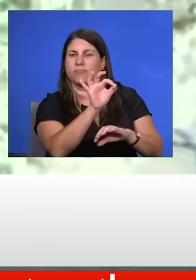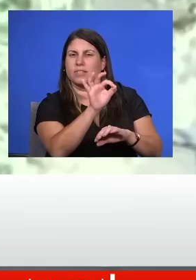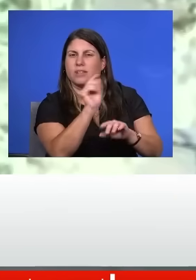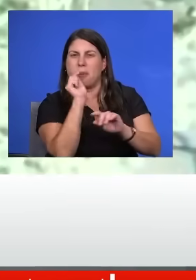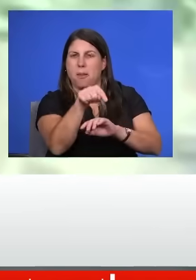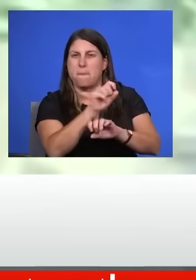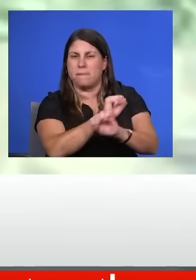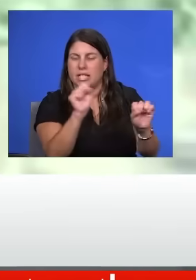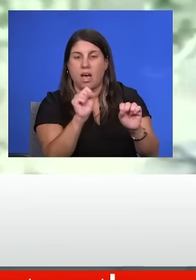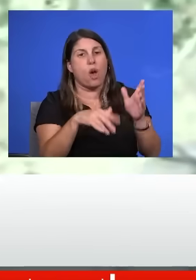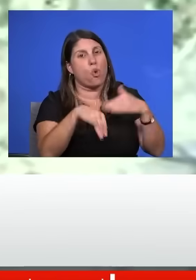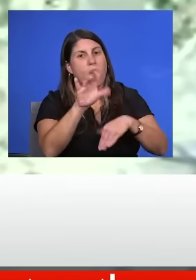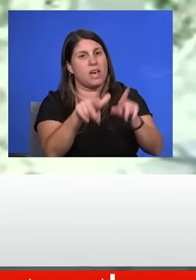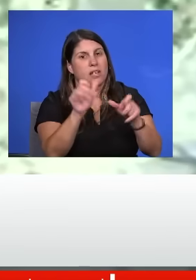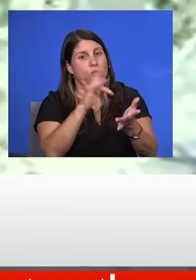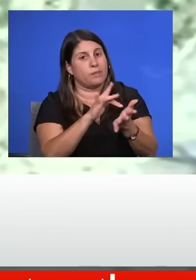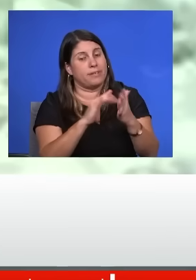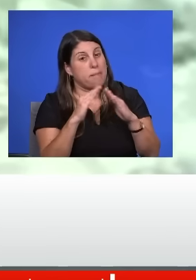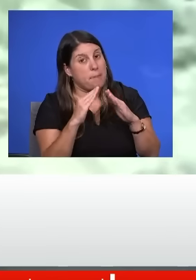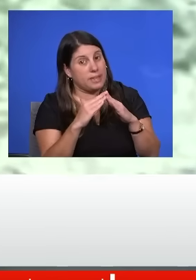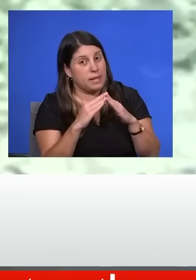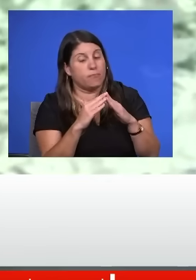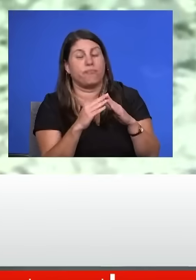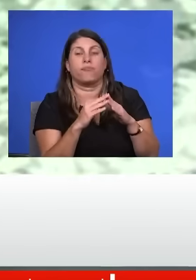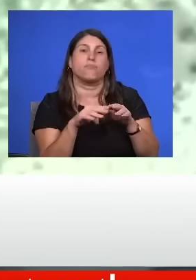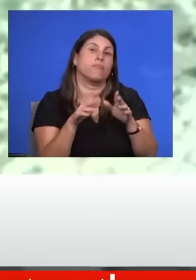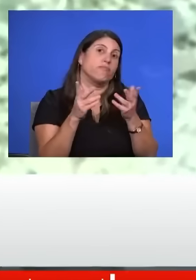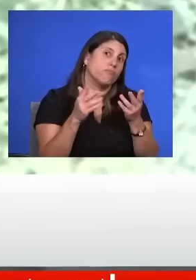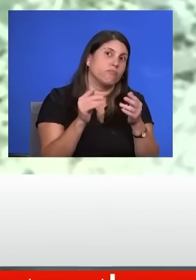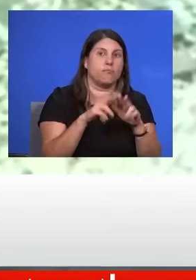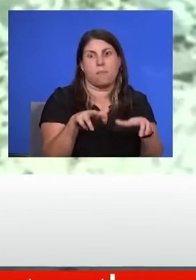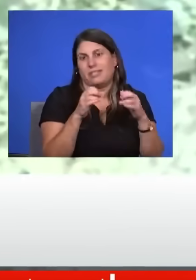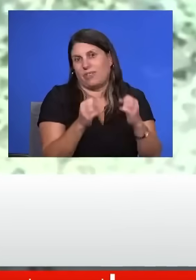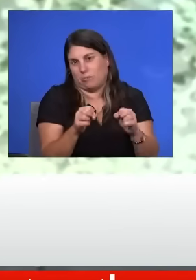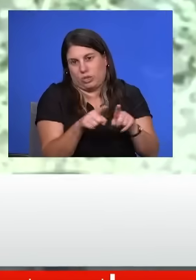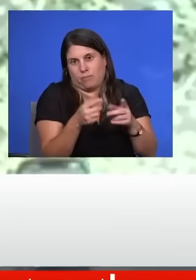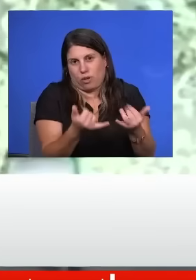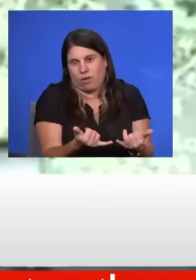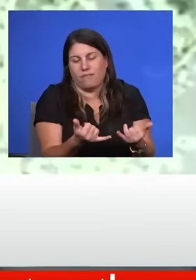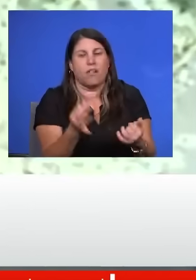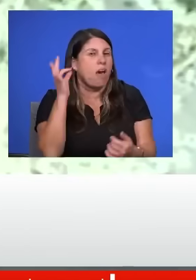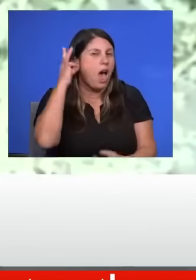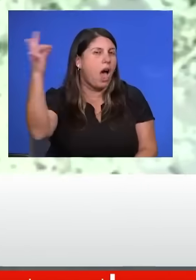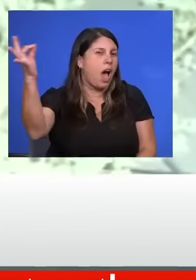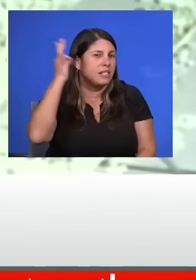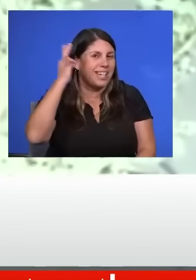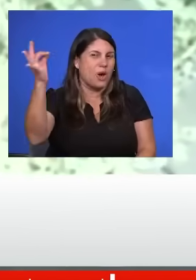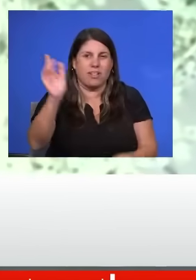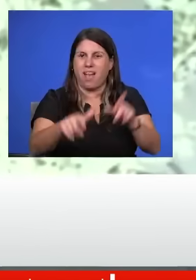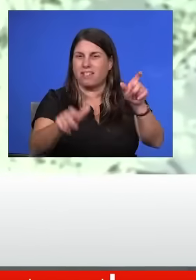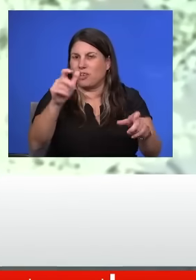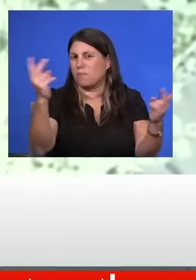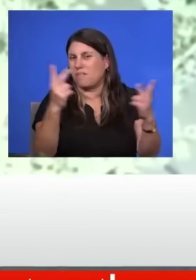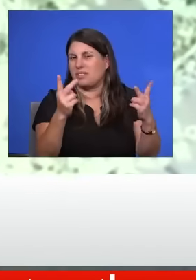האנשים נמצאים בבתים במצב ביטחוני שכזה, הזקות שנשמעות, אנשים שבוודאי היו בבתים, אולי